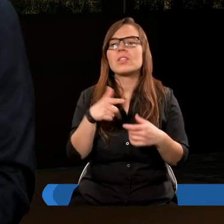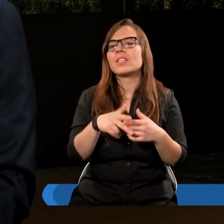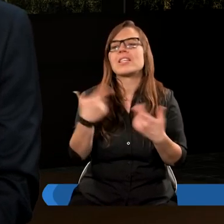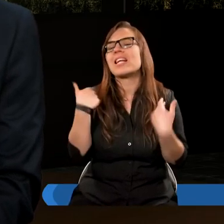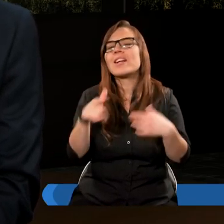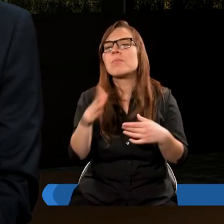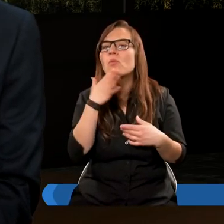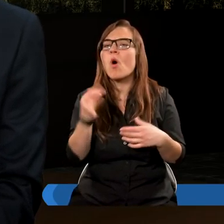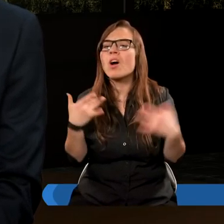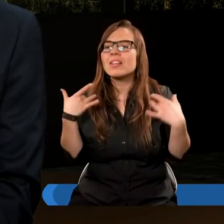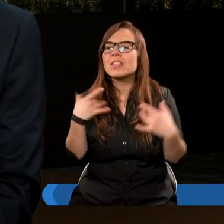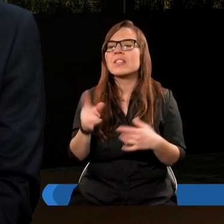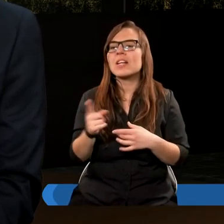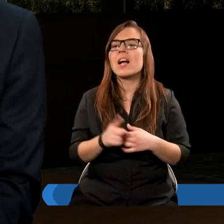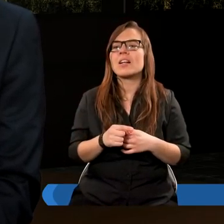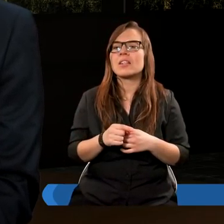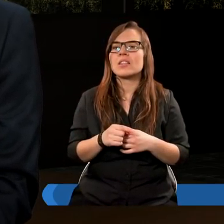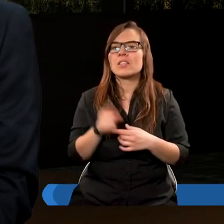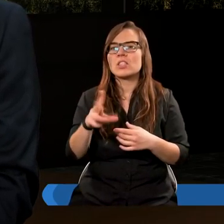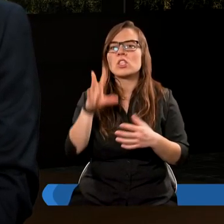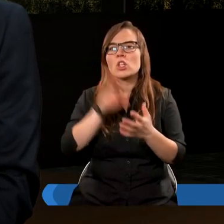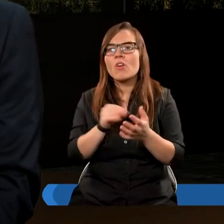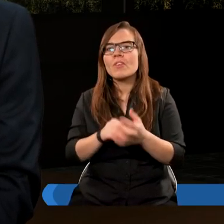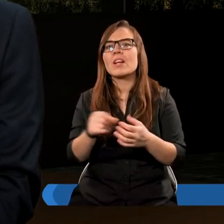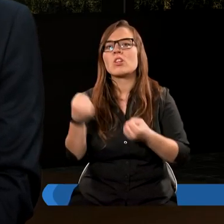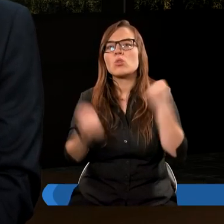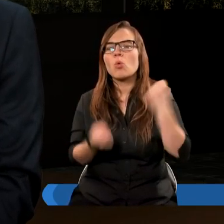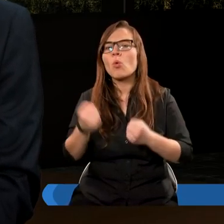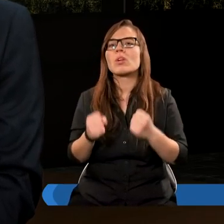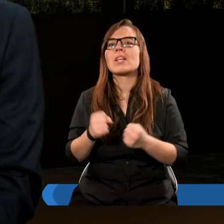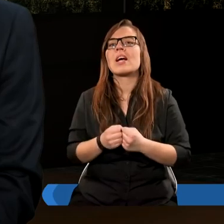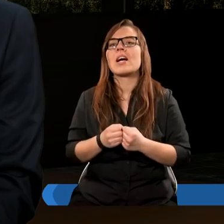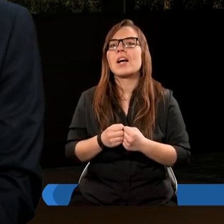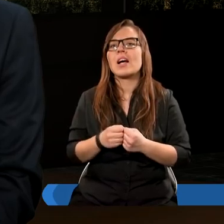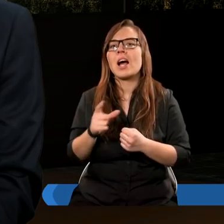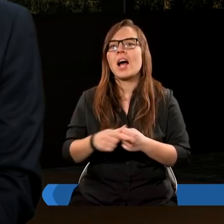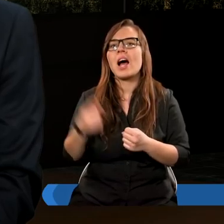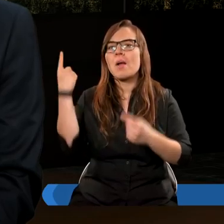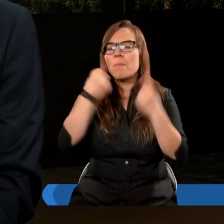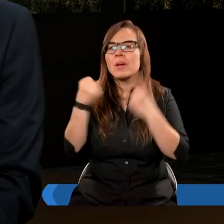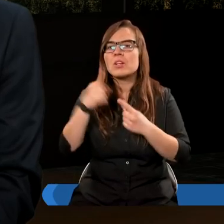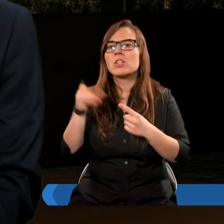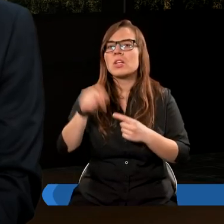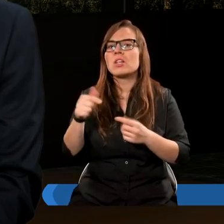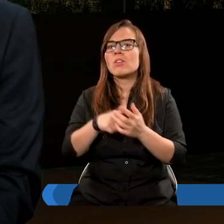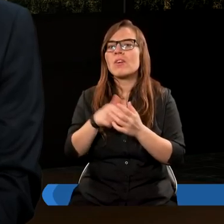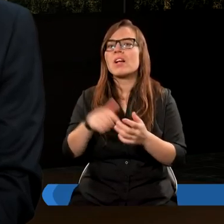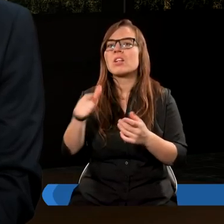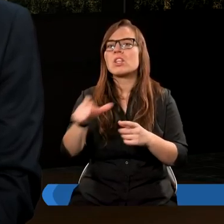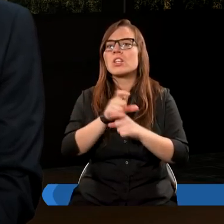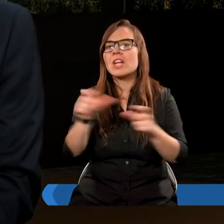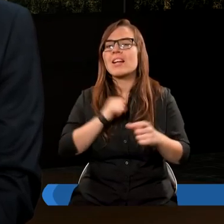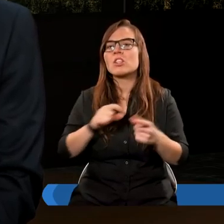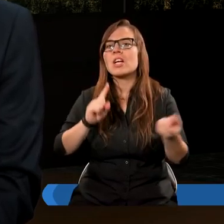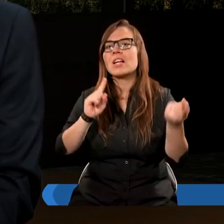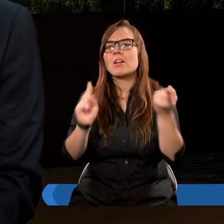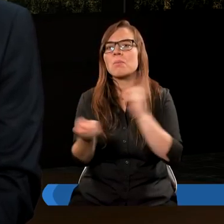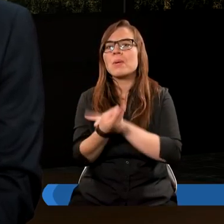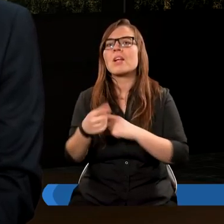jakimś życiu i doświadczeniach trudnych, ale myślę, że każdy z nas może powiedzieć, że trochę się to życie zmieniło,